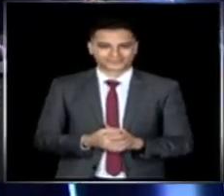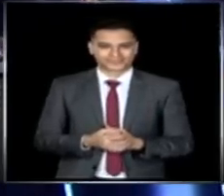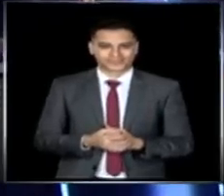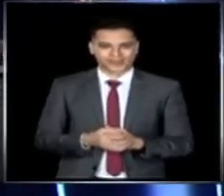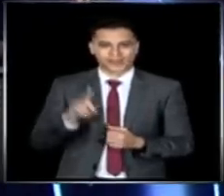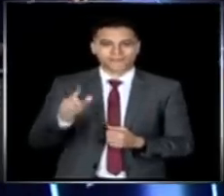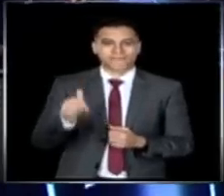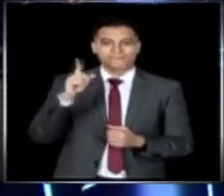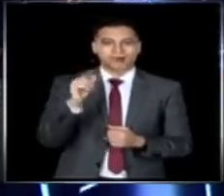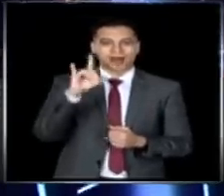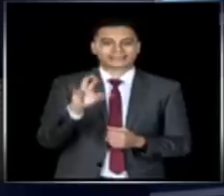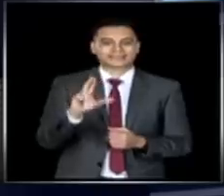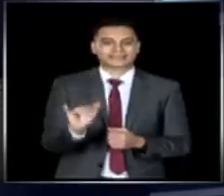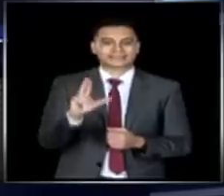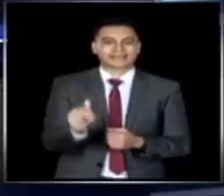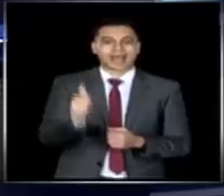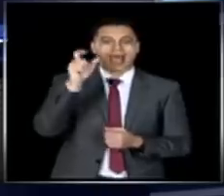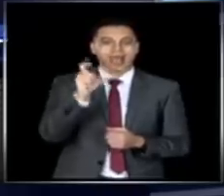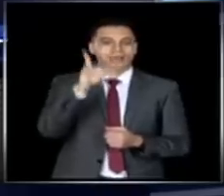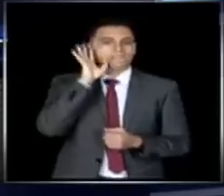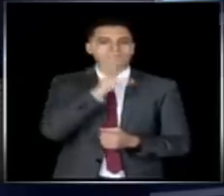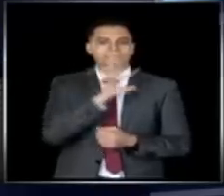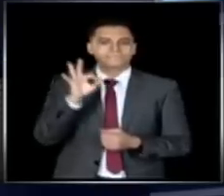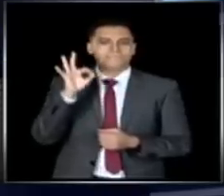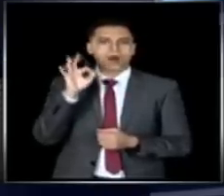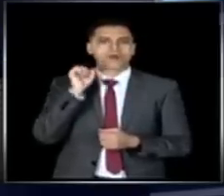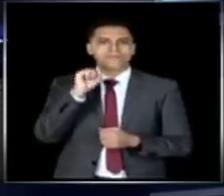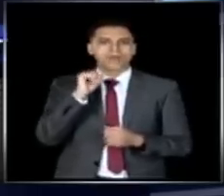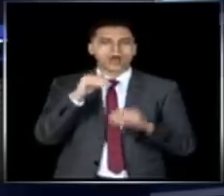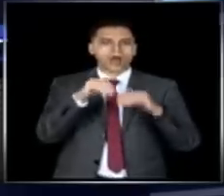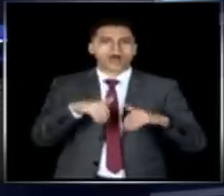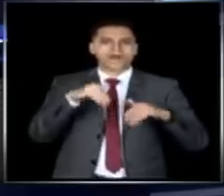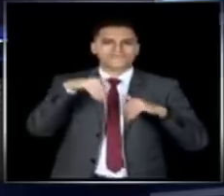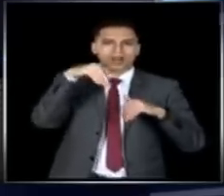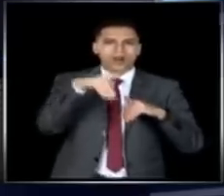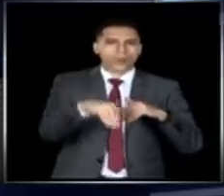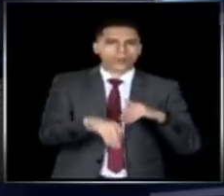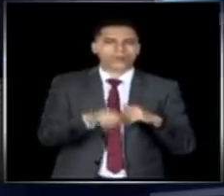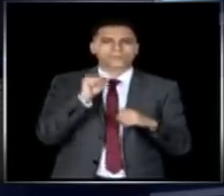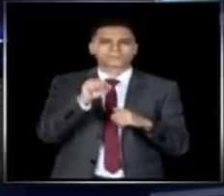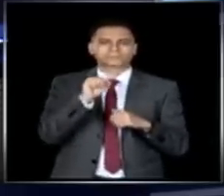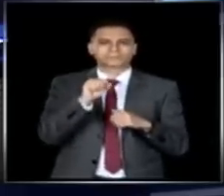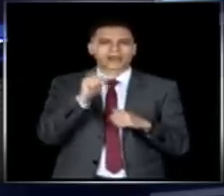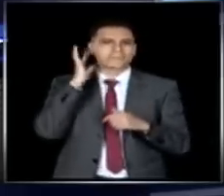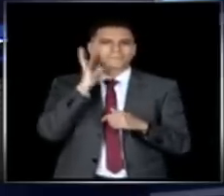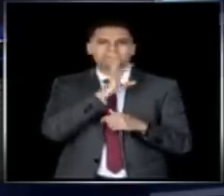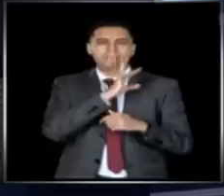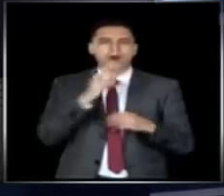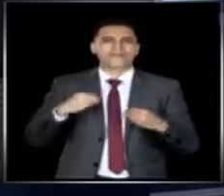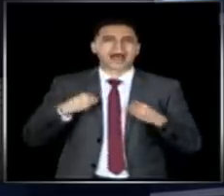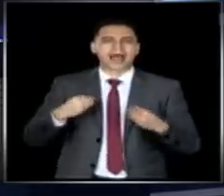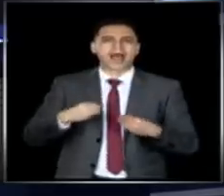برة التيتان هي من أكبر حفريات الديناصورات في العالم، ففي أي دولة